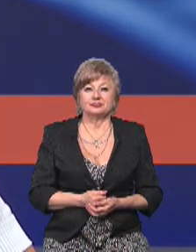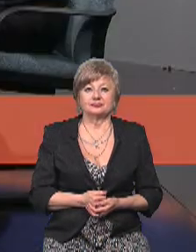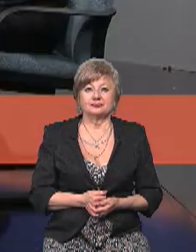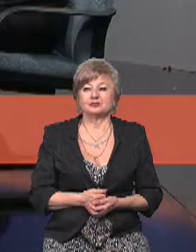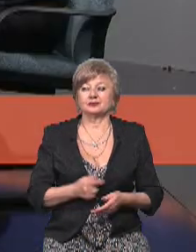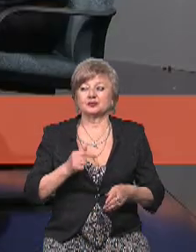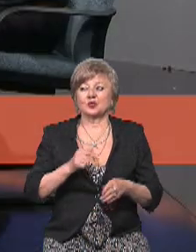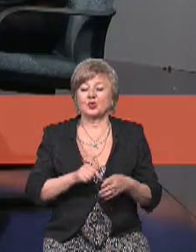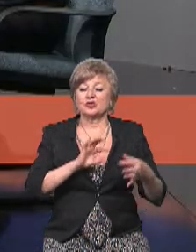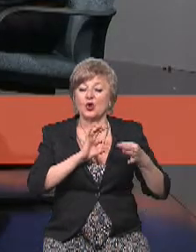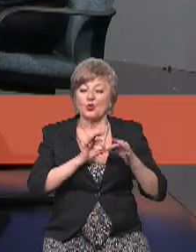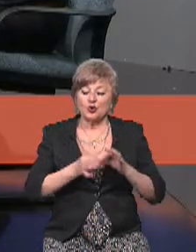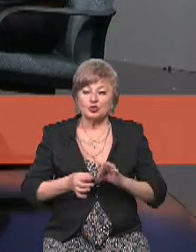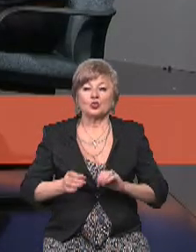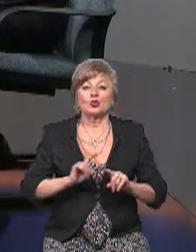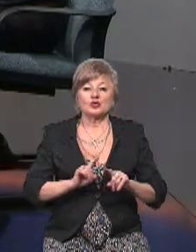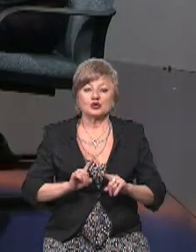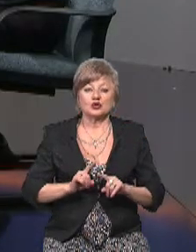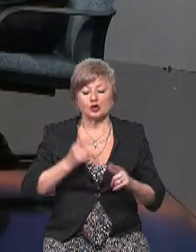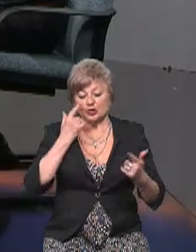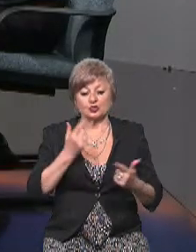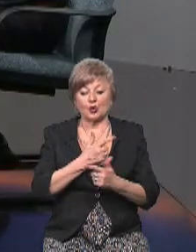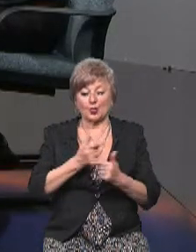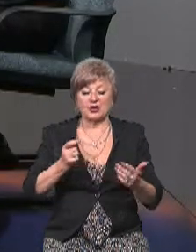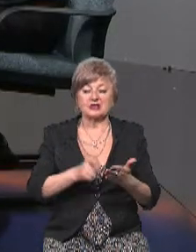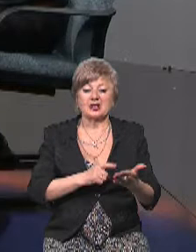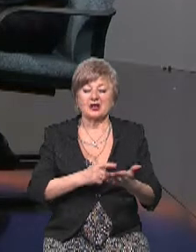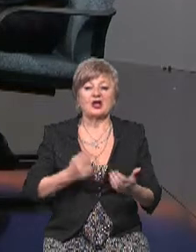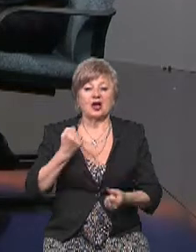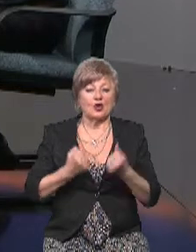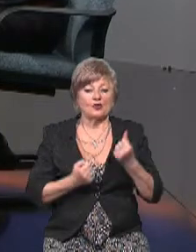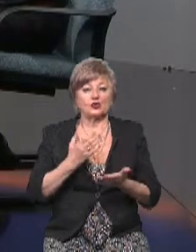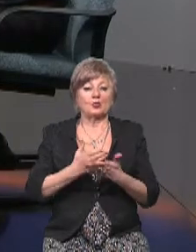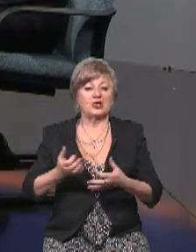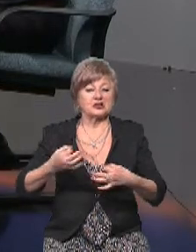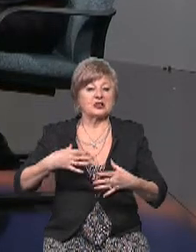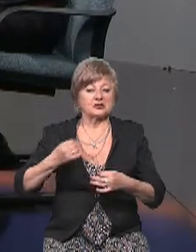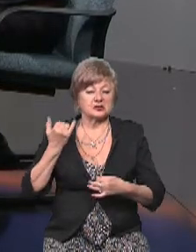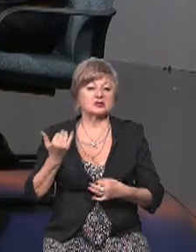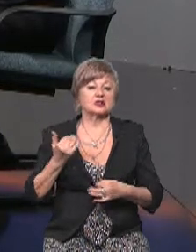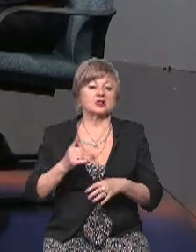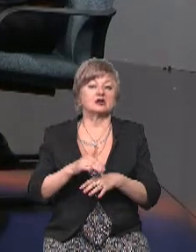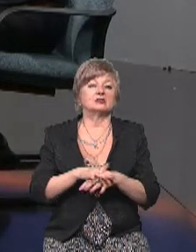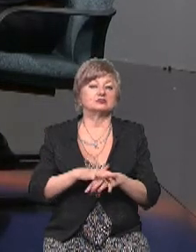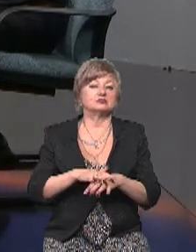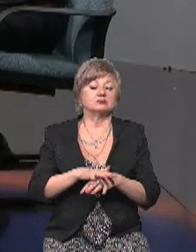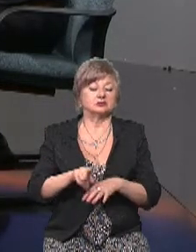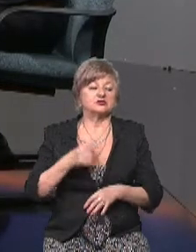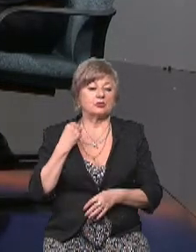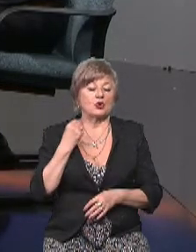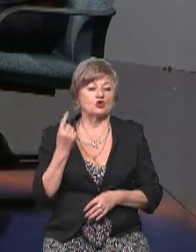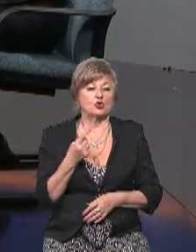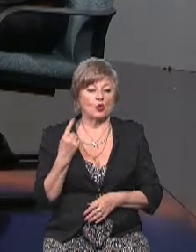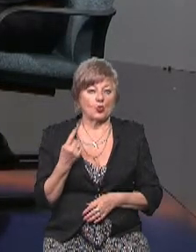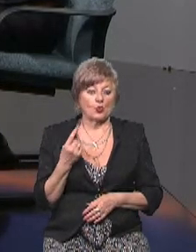Стосовно деталей цієї наради та інформації про розмитнення авто, маємо коментар від керівника громадської організації «Автоєвросила» у Запорізькій